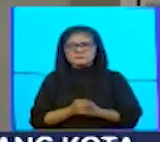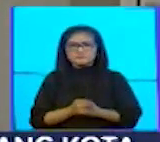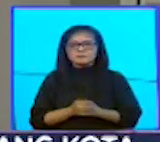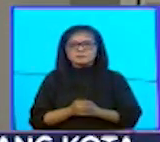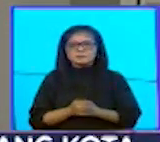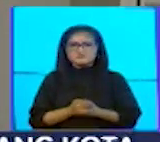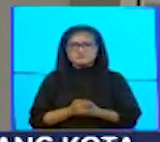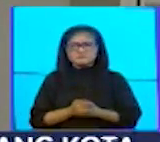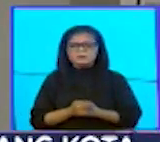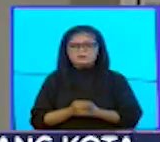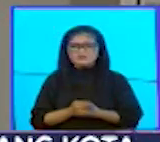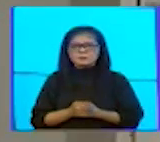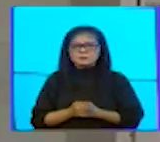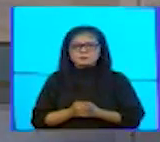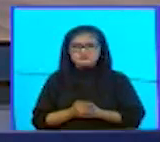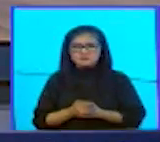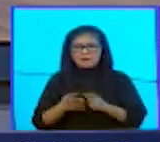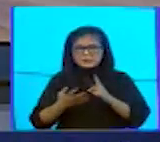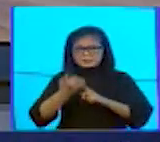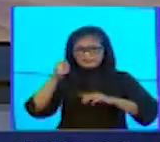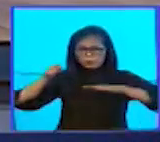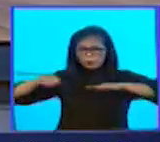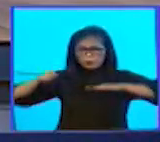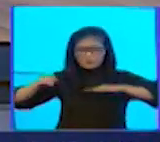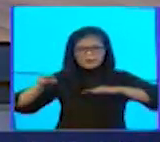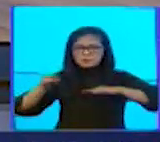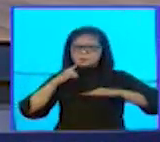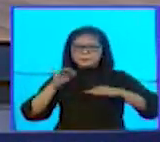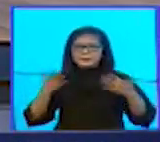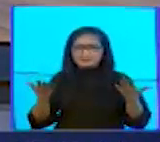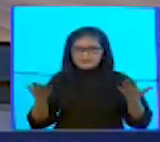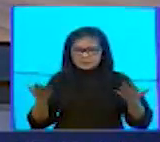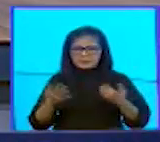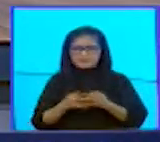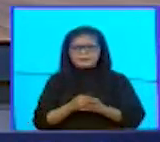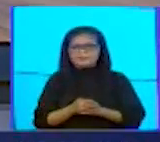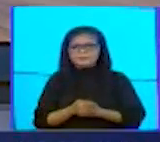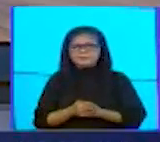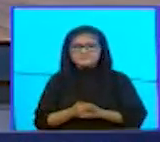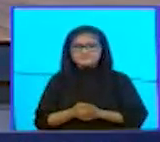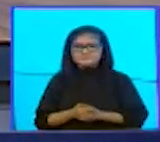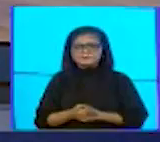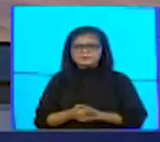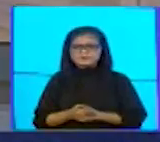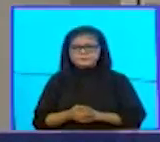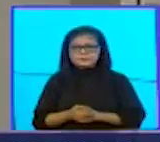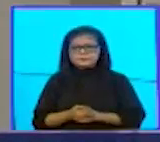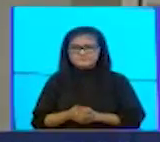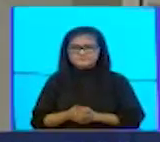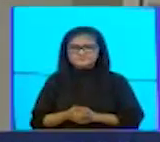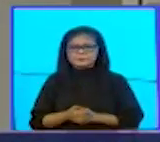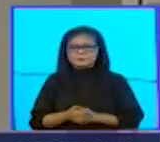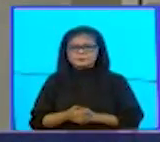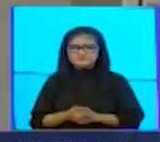baik dan sekarang terkait ancaman hukumannya Seperti apa dengan adanya penangkapan ini Oh ya ancaman hukumannya